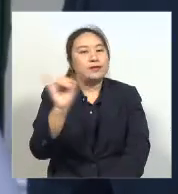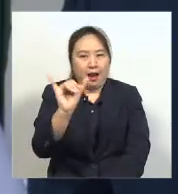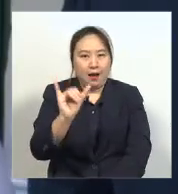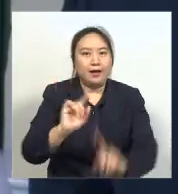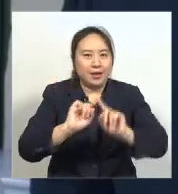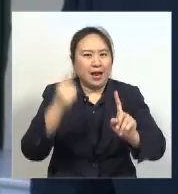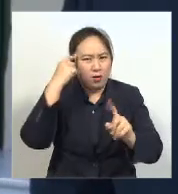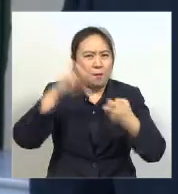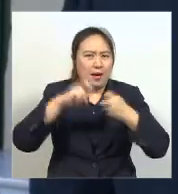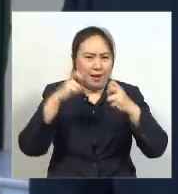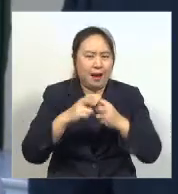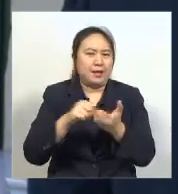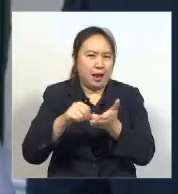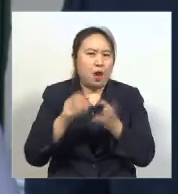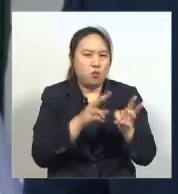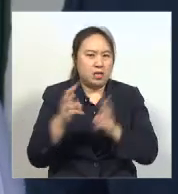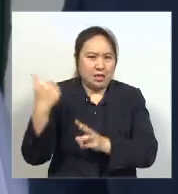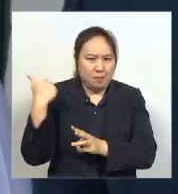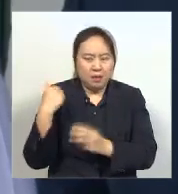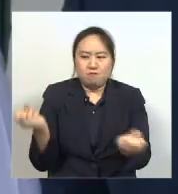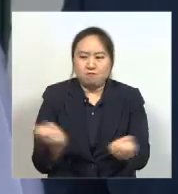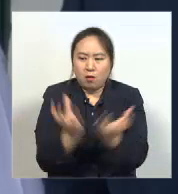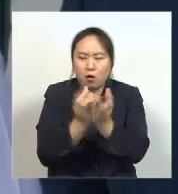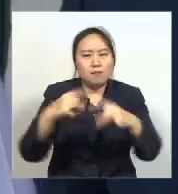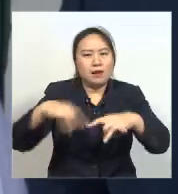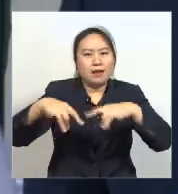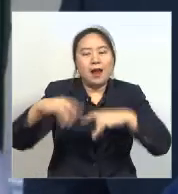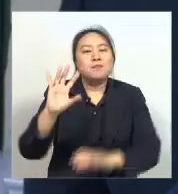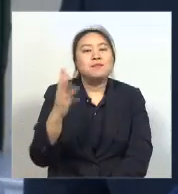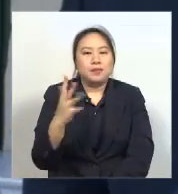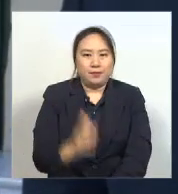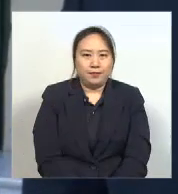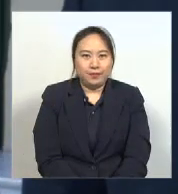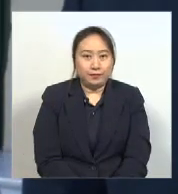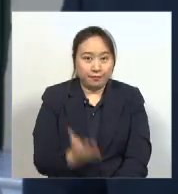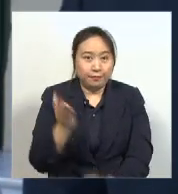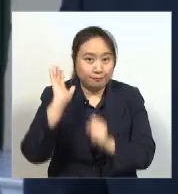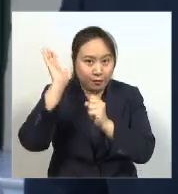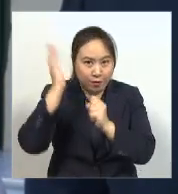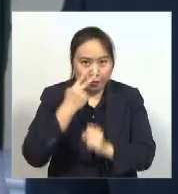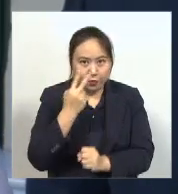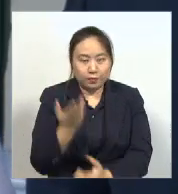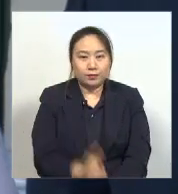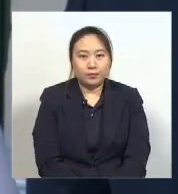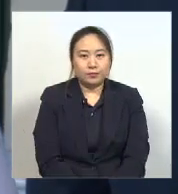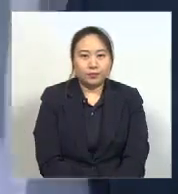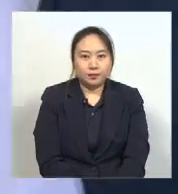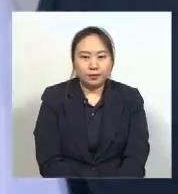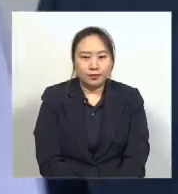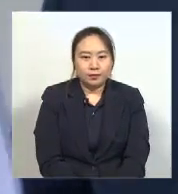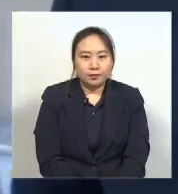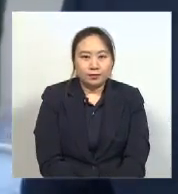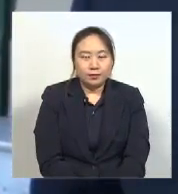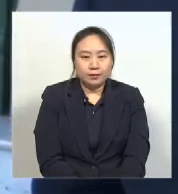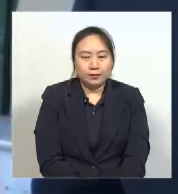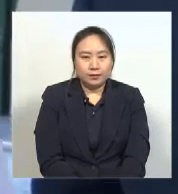ทุกปัญหามีทางออกโดยไม่ส่งผลให้เกิดความขัดแย้งภายในไปฟังเสียงท่านอนุทินชาญวีรกูลกันครับ มีร